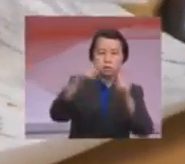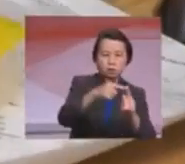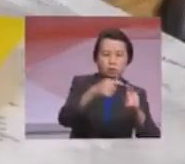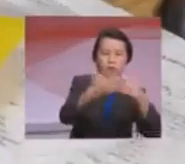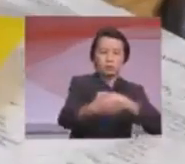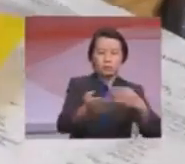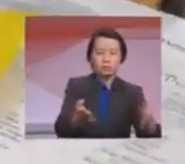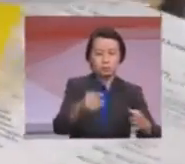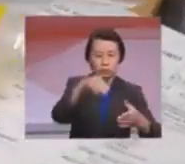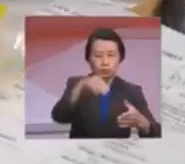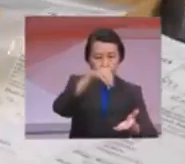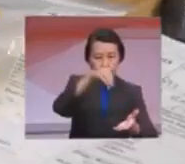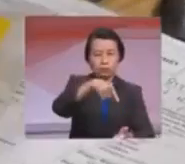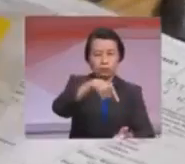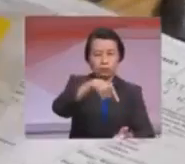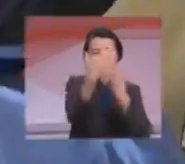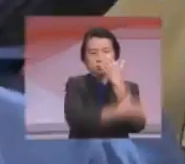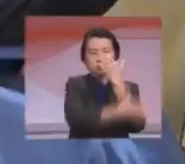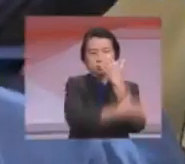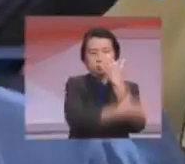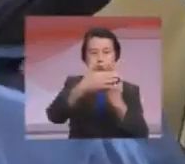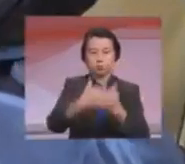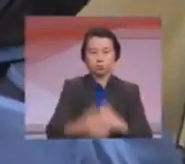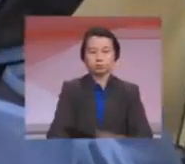di Semenanjung.